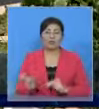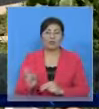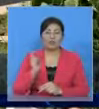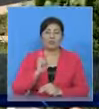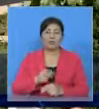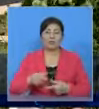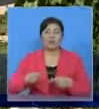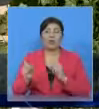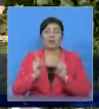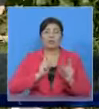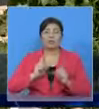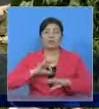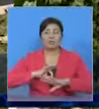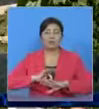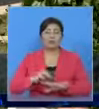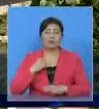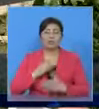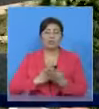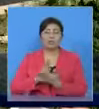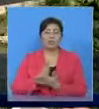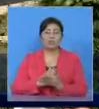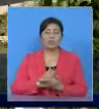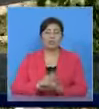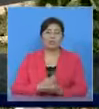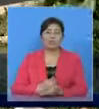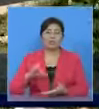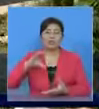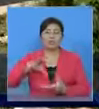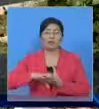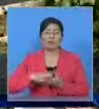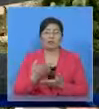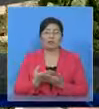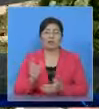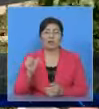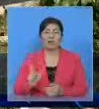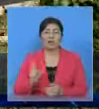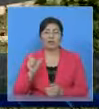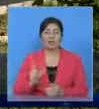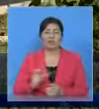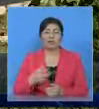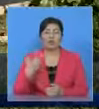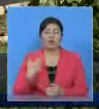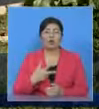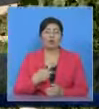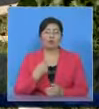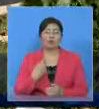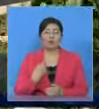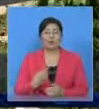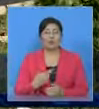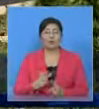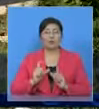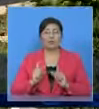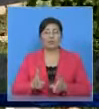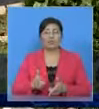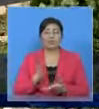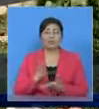жиналыс жасап, өздерінің көрсететін қызметтерін ақысымен таныстырады. Егер де тұрғындардың 3-тен 1-і келісім берсе,